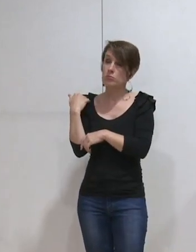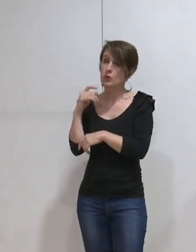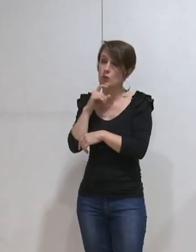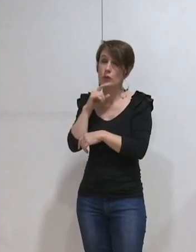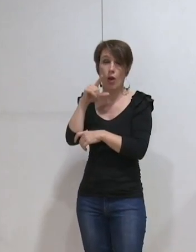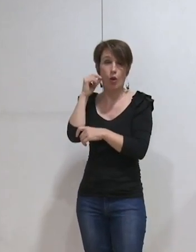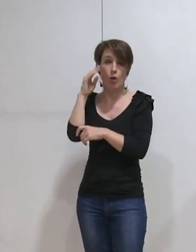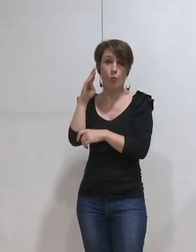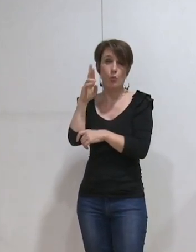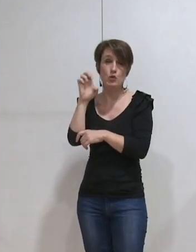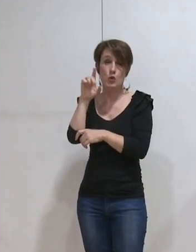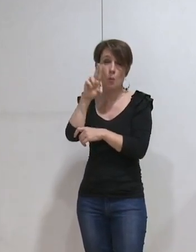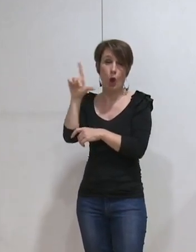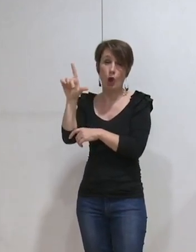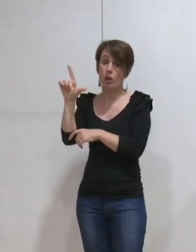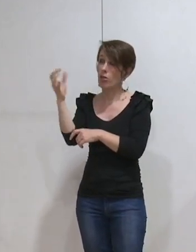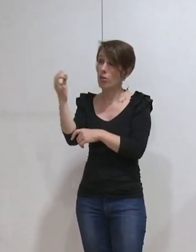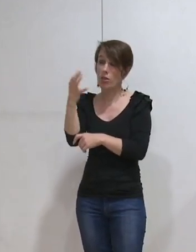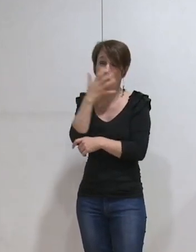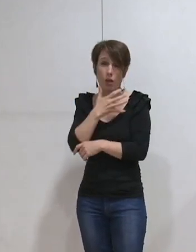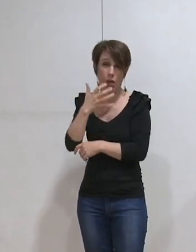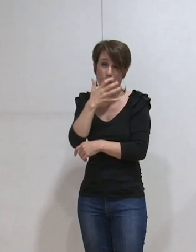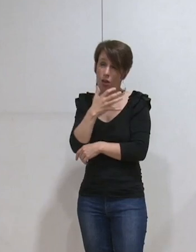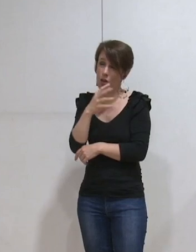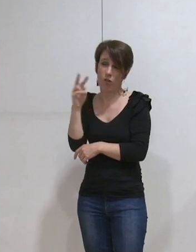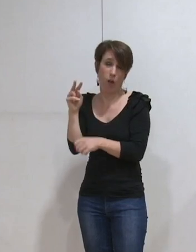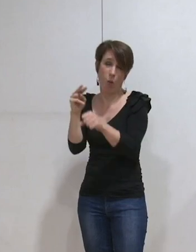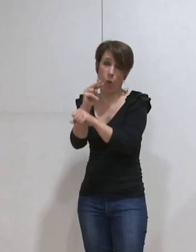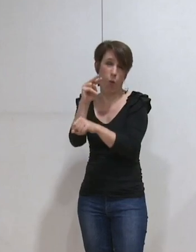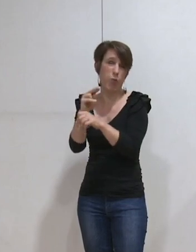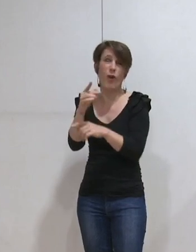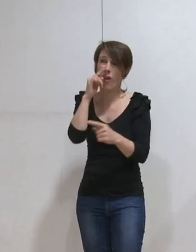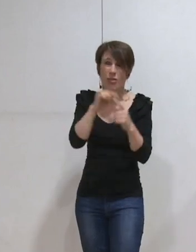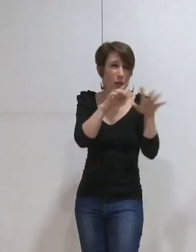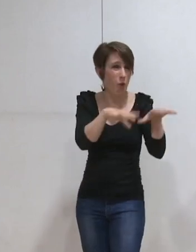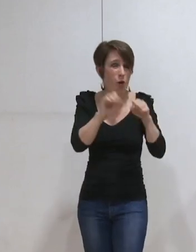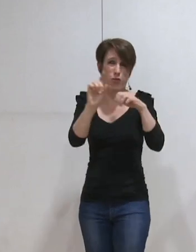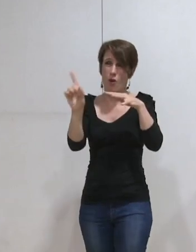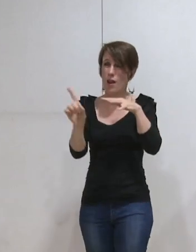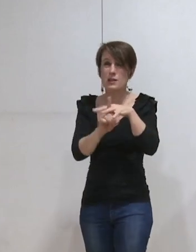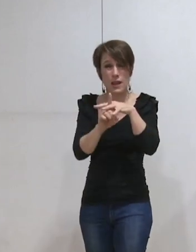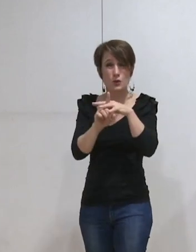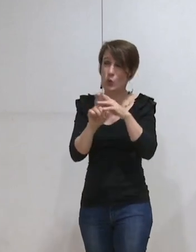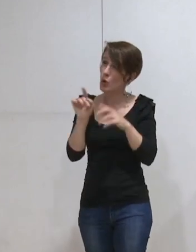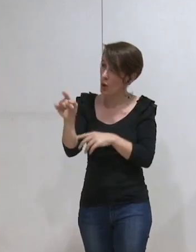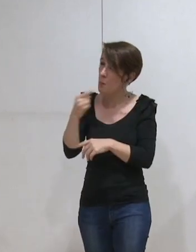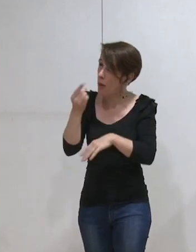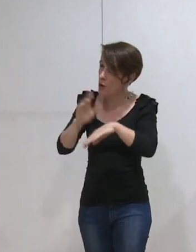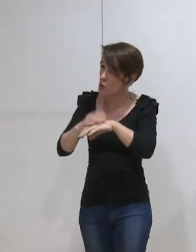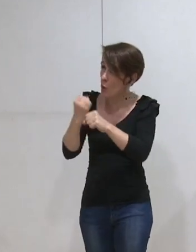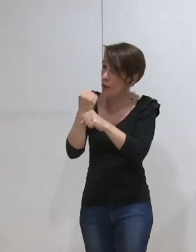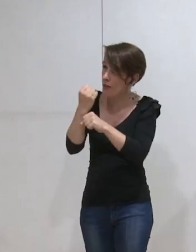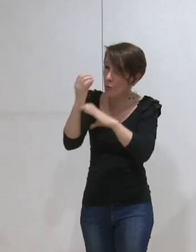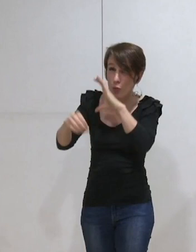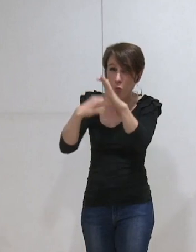braay notamment lorsqu'il évoque les questions d'emploi d'insertion et lorsqu'il évoque le travail fait par par Paul emploi